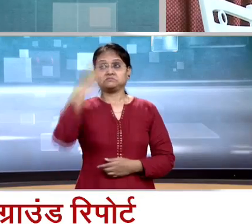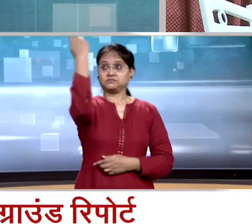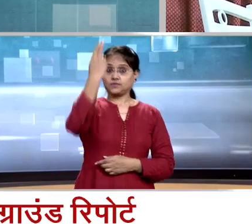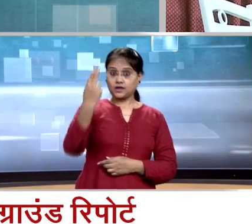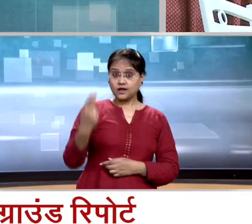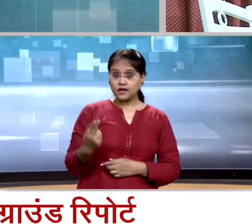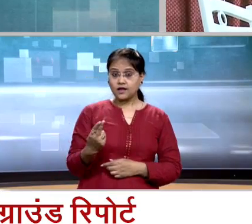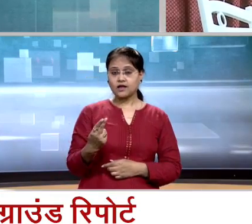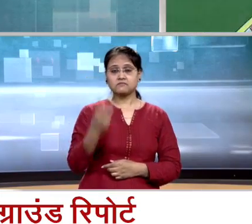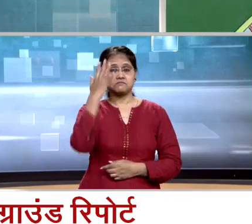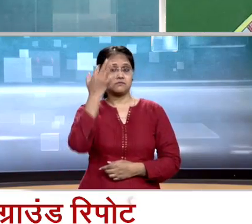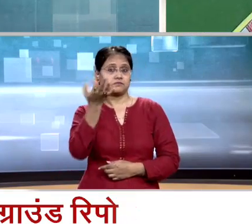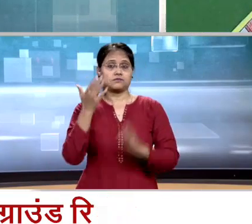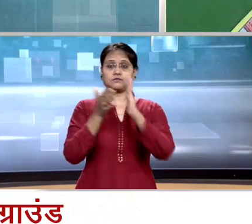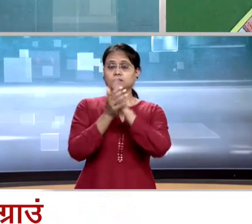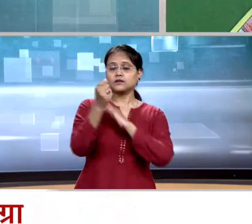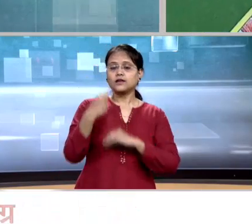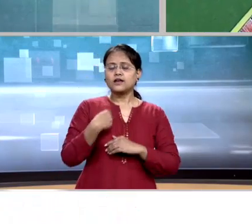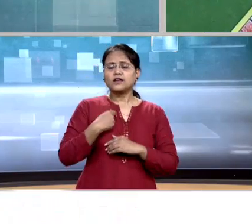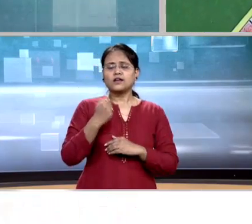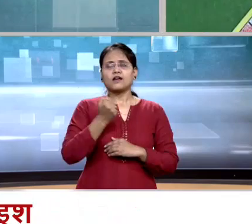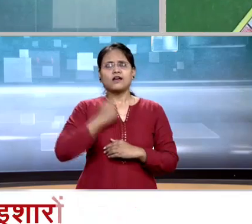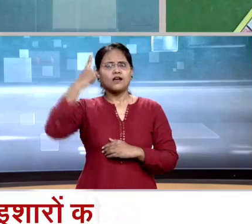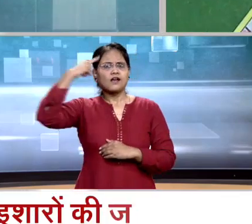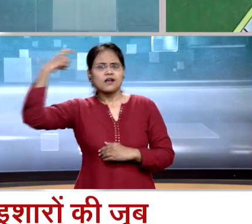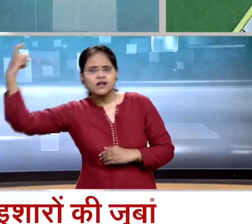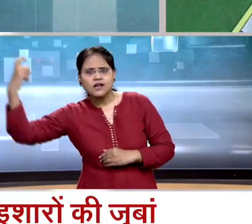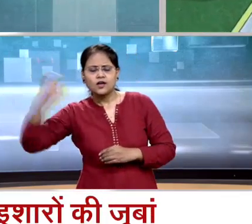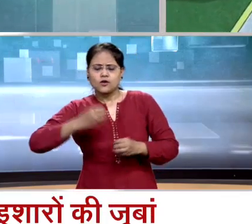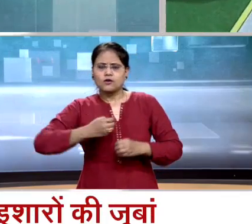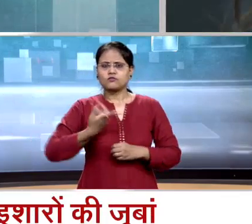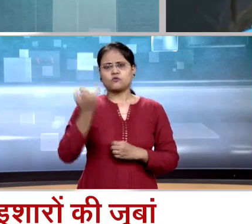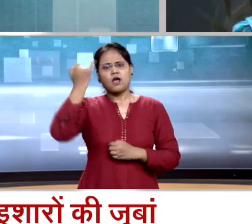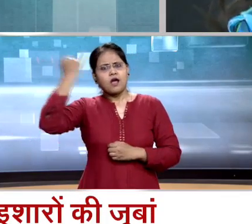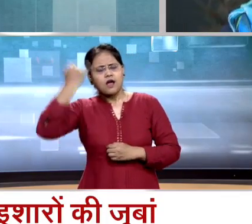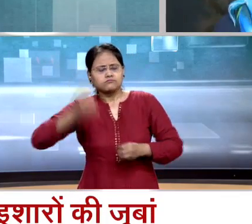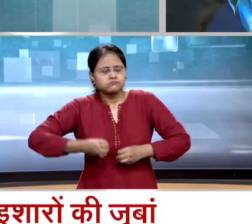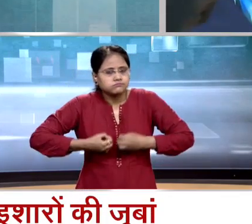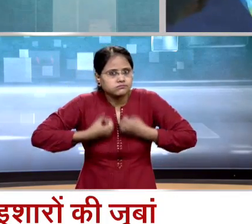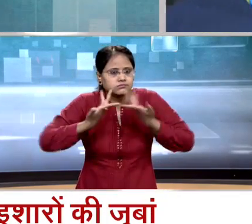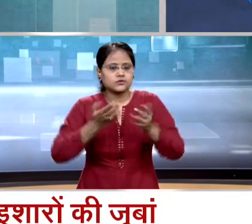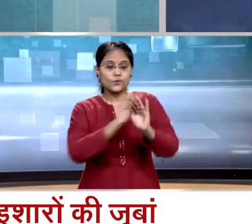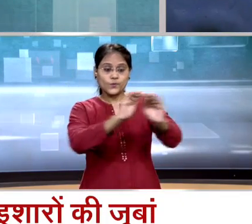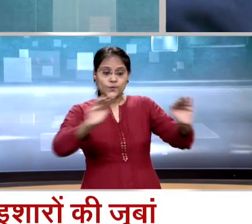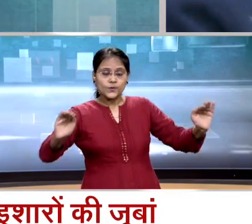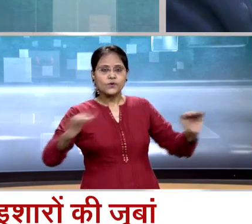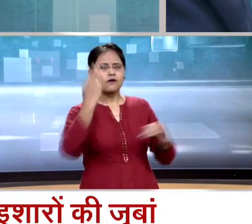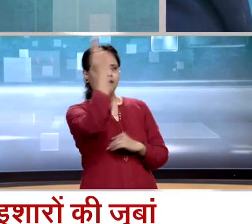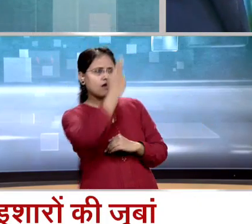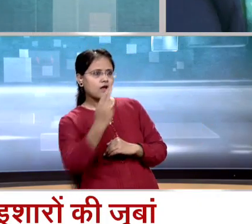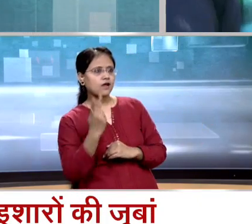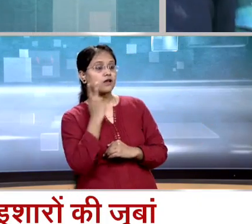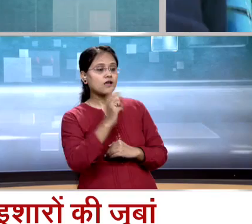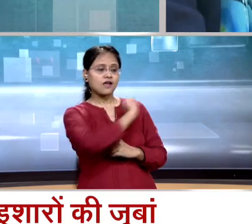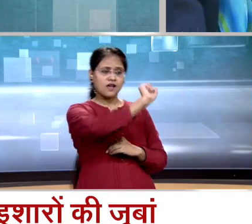चित्रकारी एक ऐसी विधि है जिससे हमारी कल्पनाशीलता और विचार झलकते हैं। इन बच्चों की कला को देखकर लगता है कि